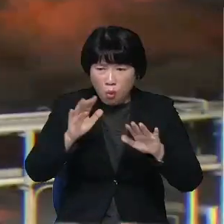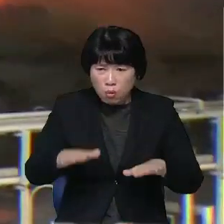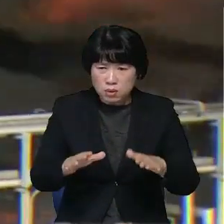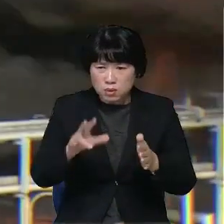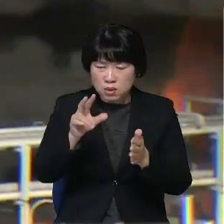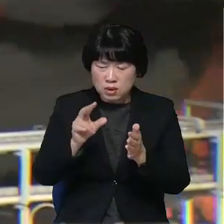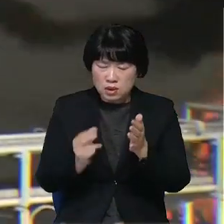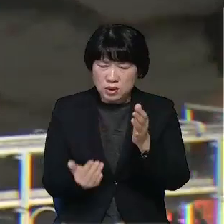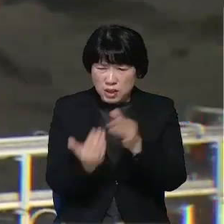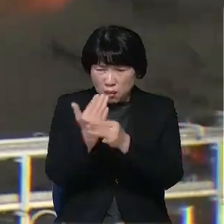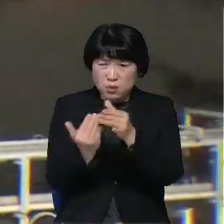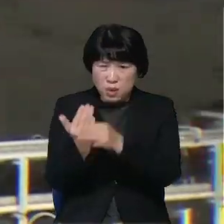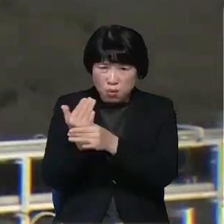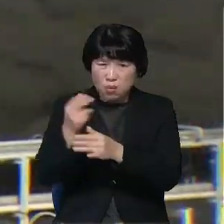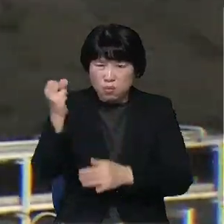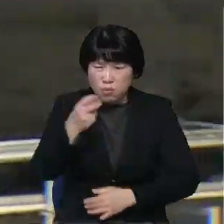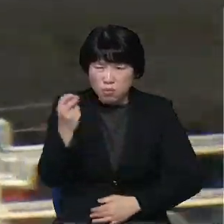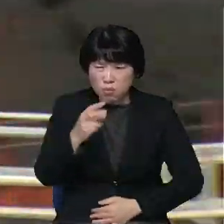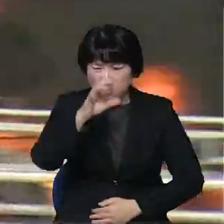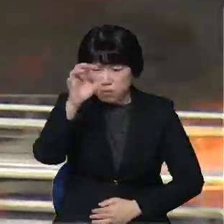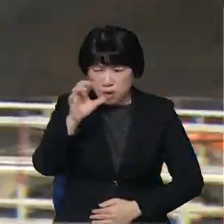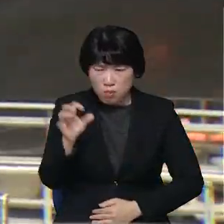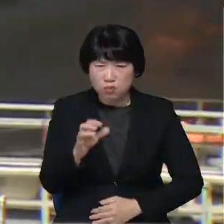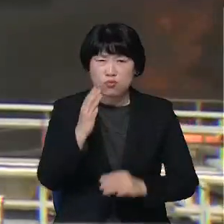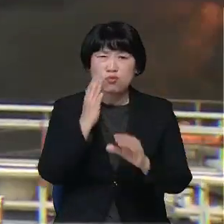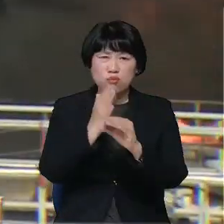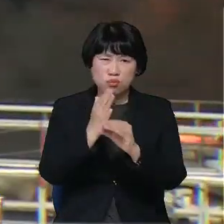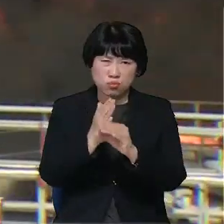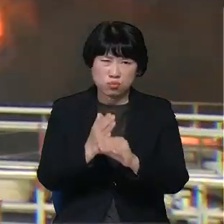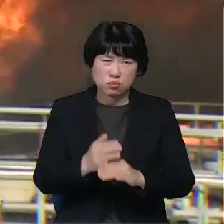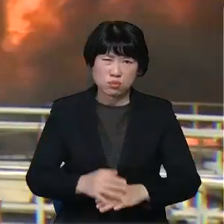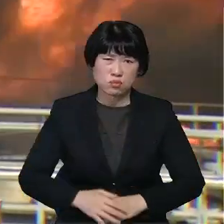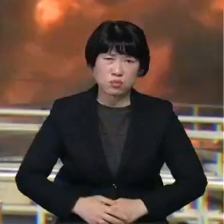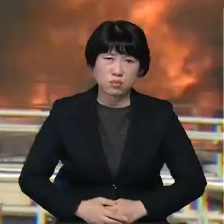산단 사고는 끊이지 않고 이어지고 있습니다. KBC 이영길입니다.